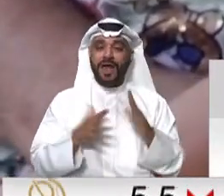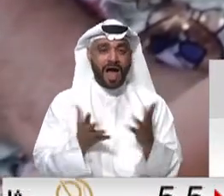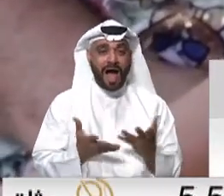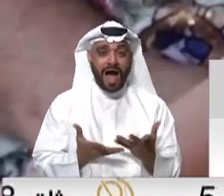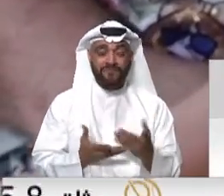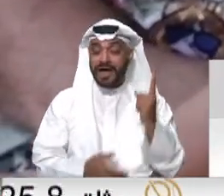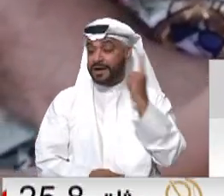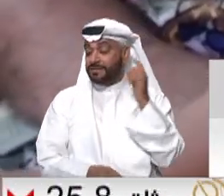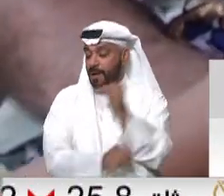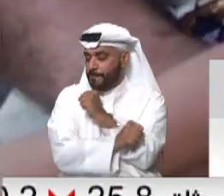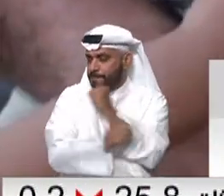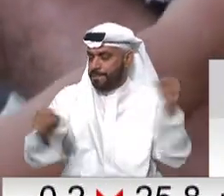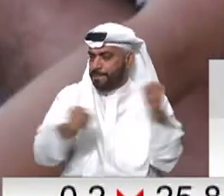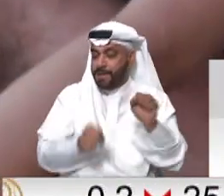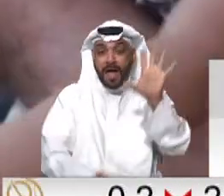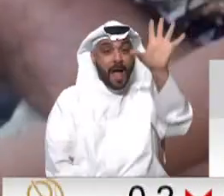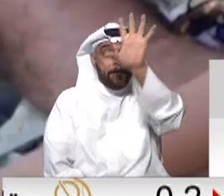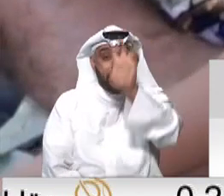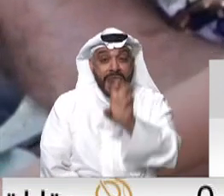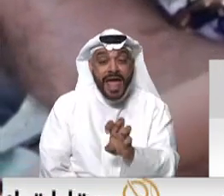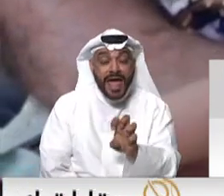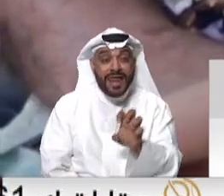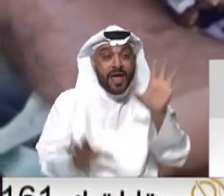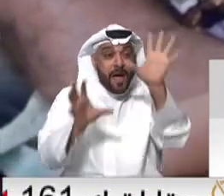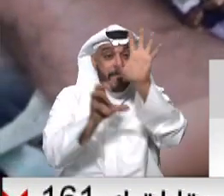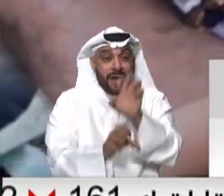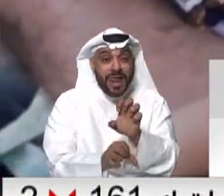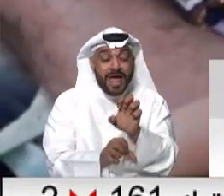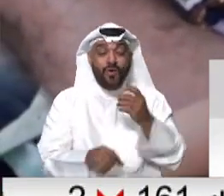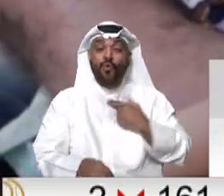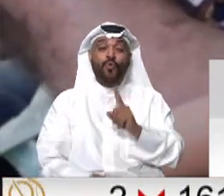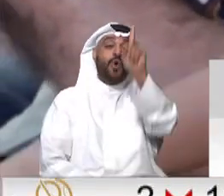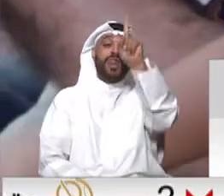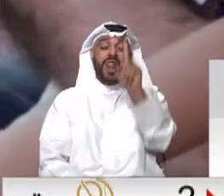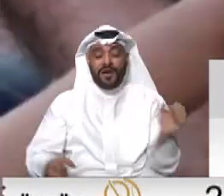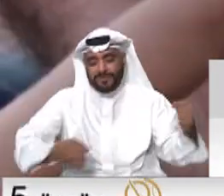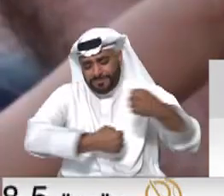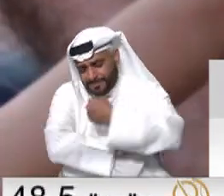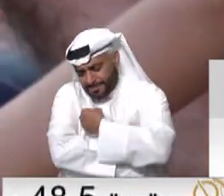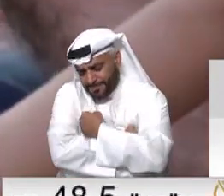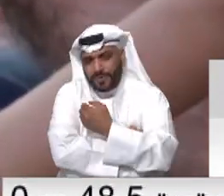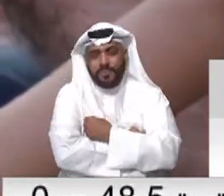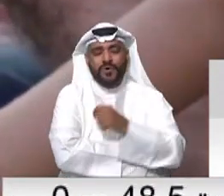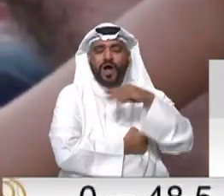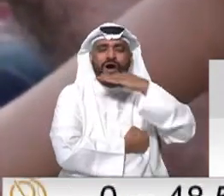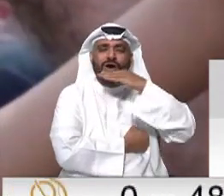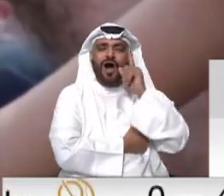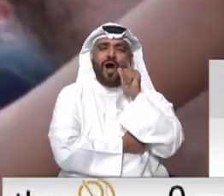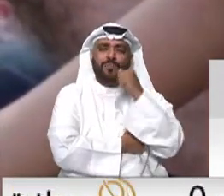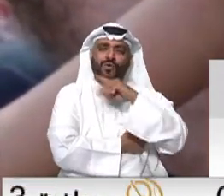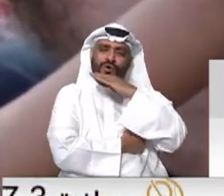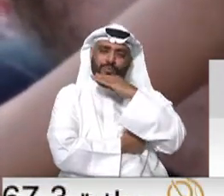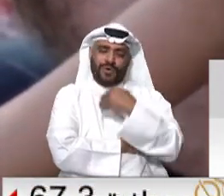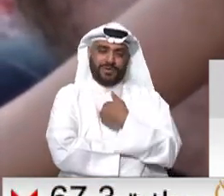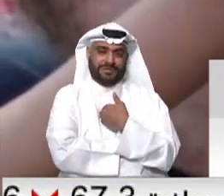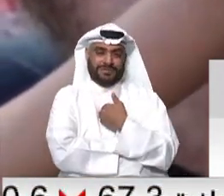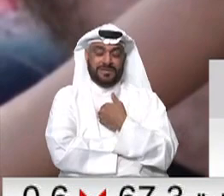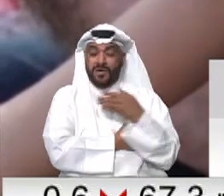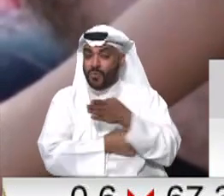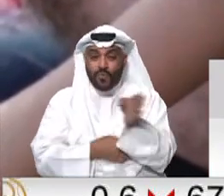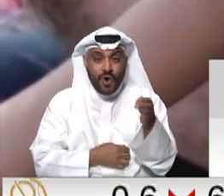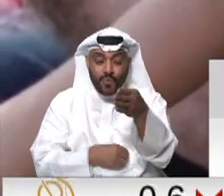وبتعب وفي الليل يعني بحضن بابا ونا نكون وفيش مكان نروح